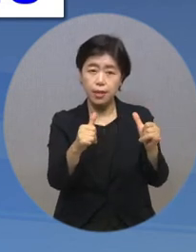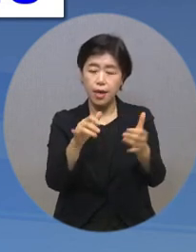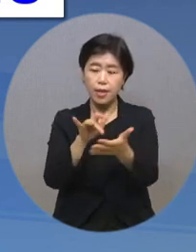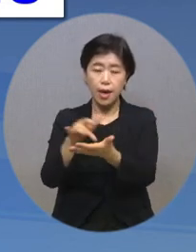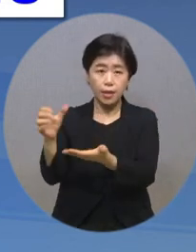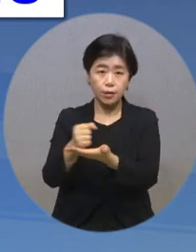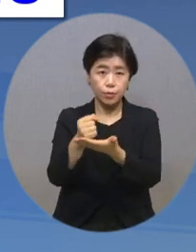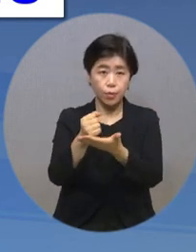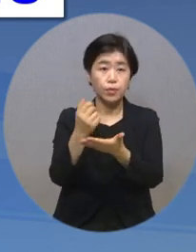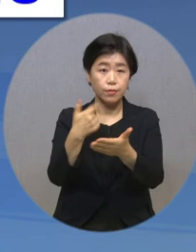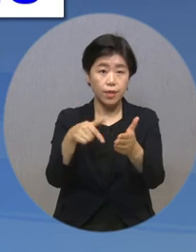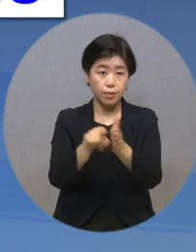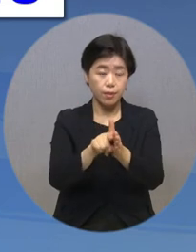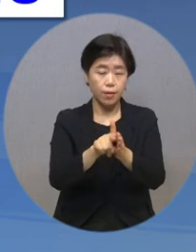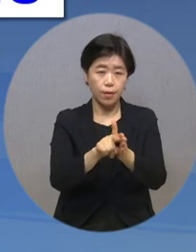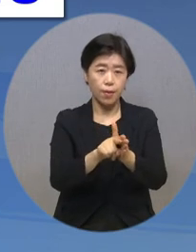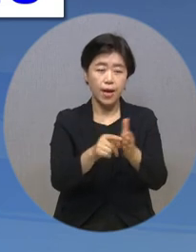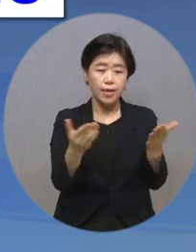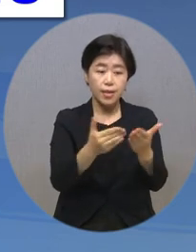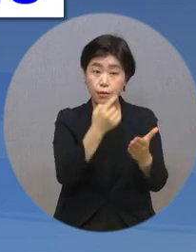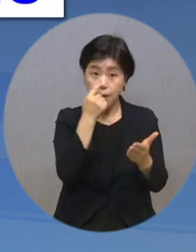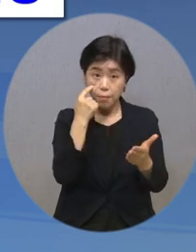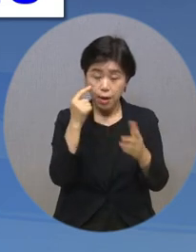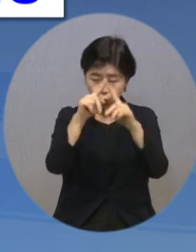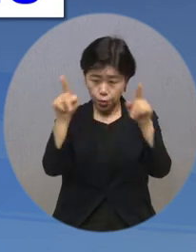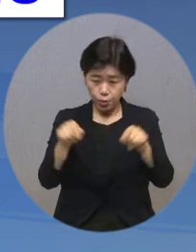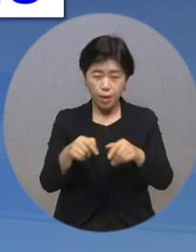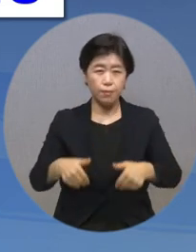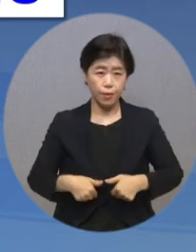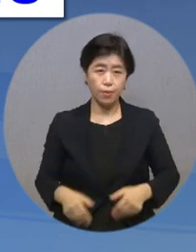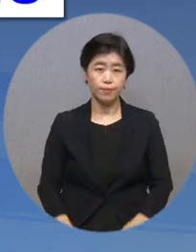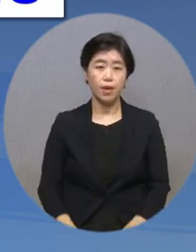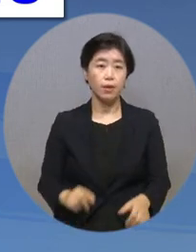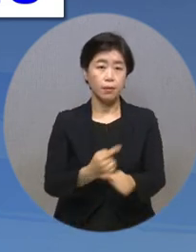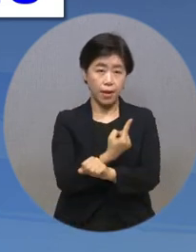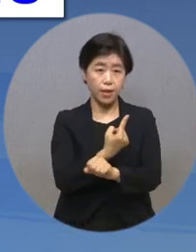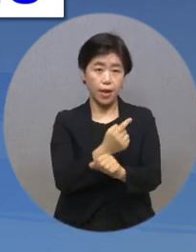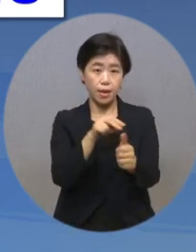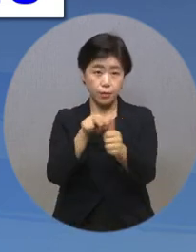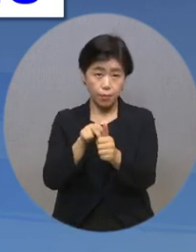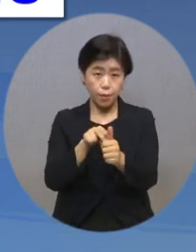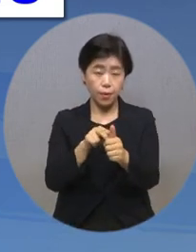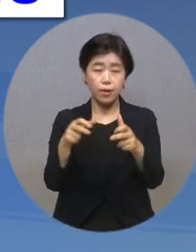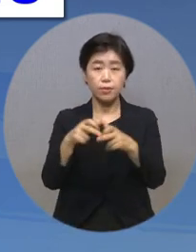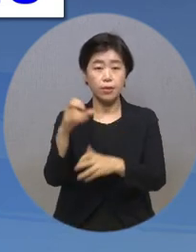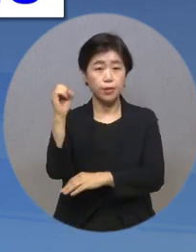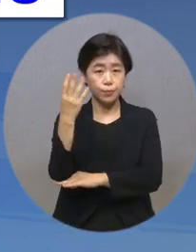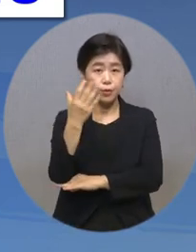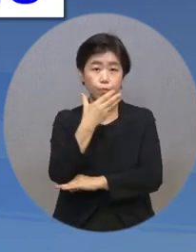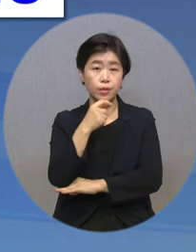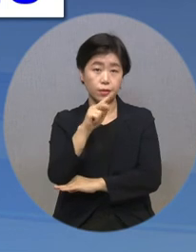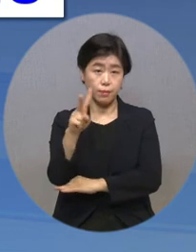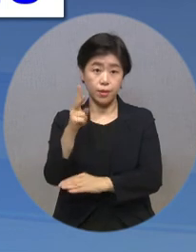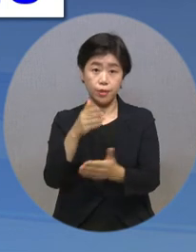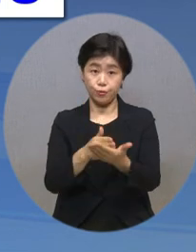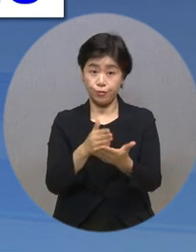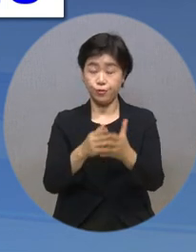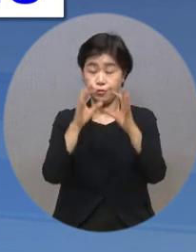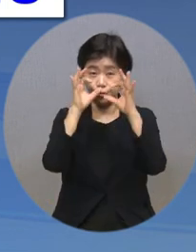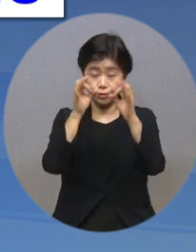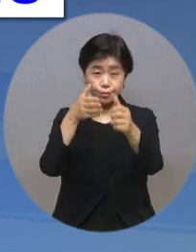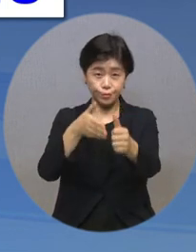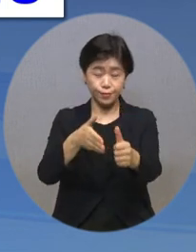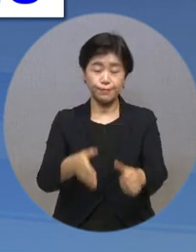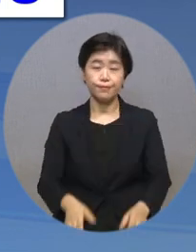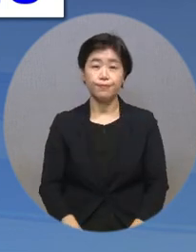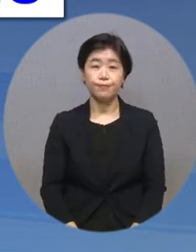증명서를 제시해야 합니다. 이 밖에 자세한 사항은 웰피어뉴스 홈페이지와 장애인신문, 복지TV 뉴스를 통해 확인할 수